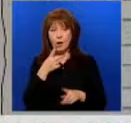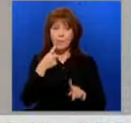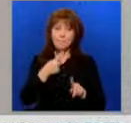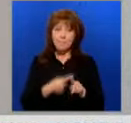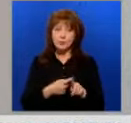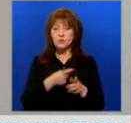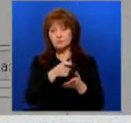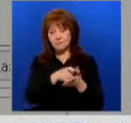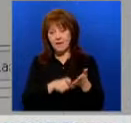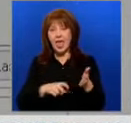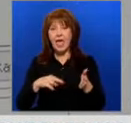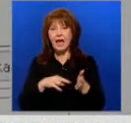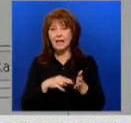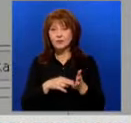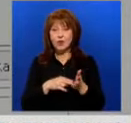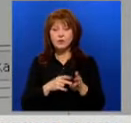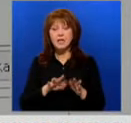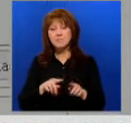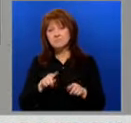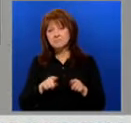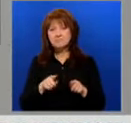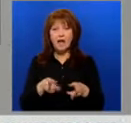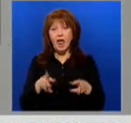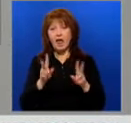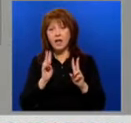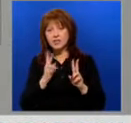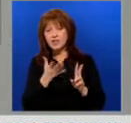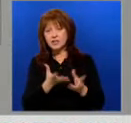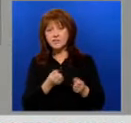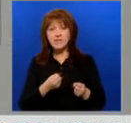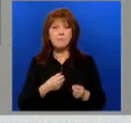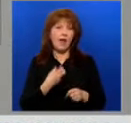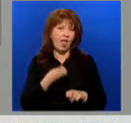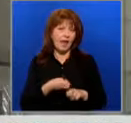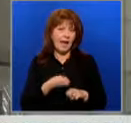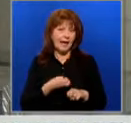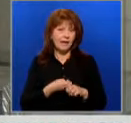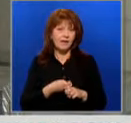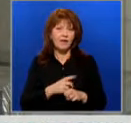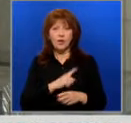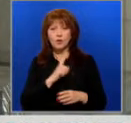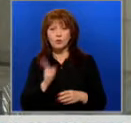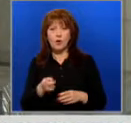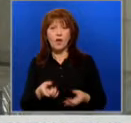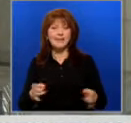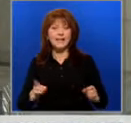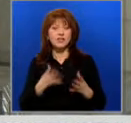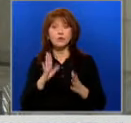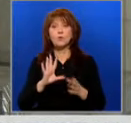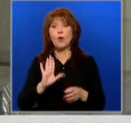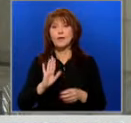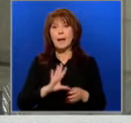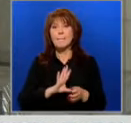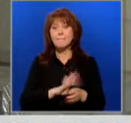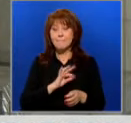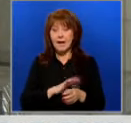в зависимост от това какво решение ще вземе лекаря, който изписва. Най-вероятно до началото на март. Но това предстои да